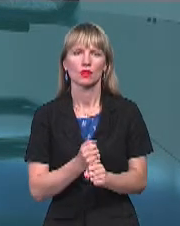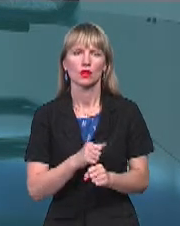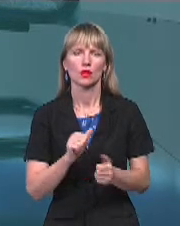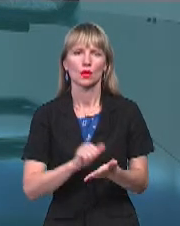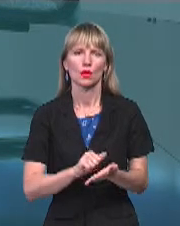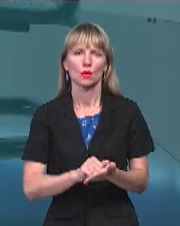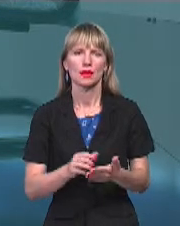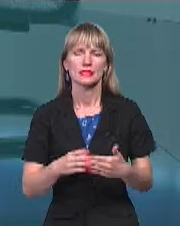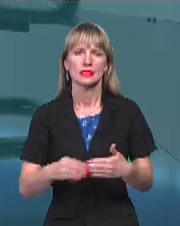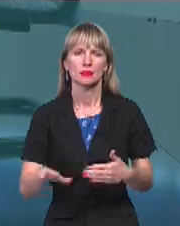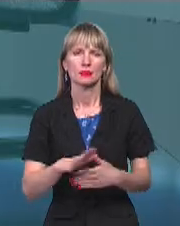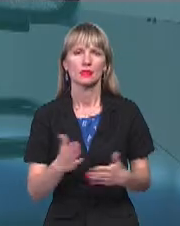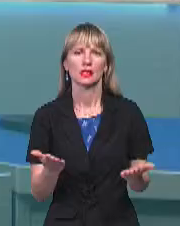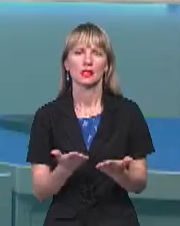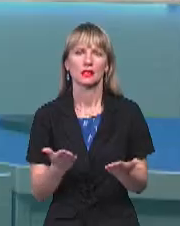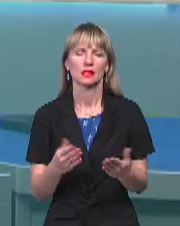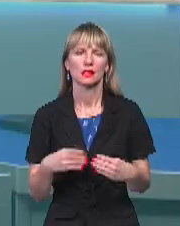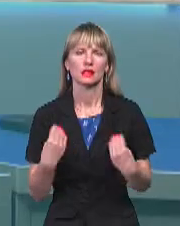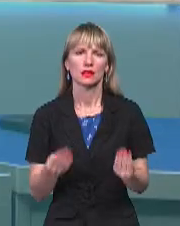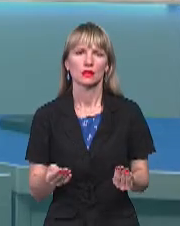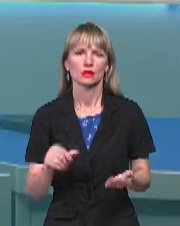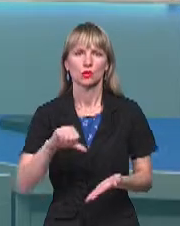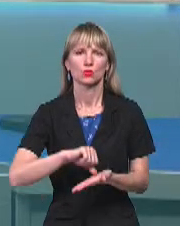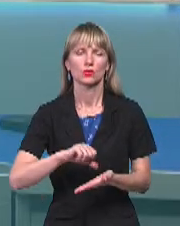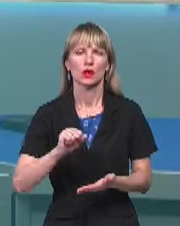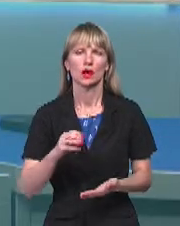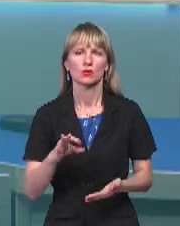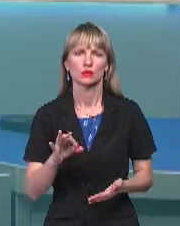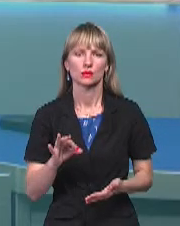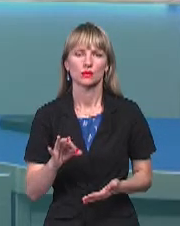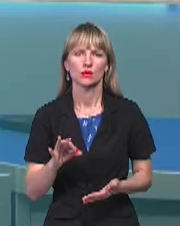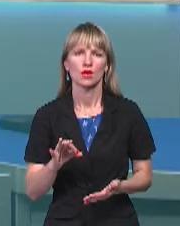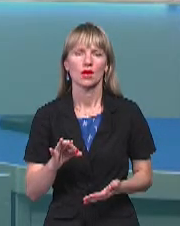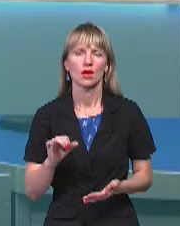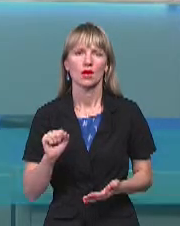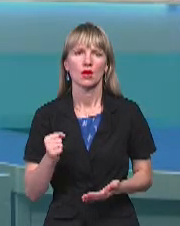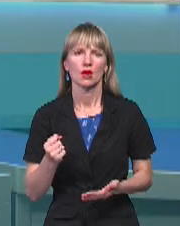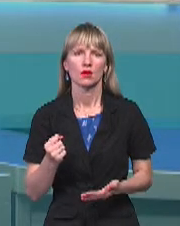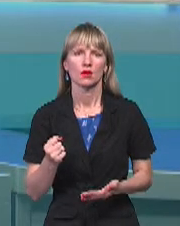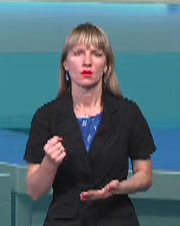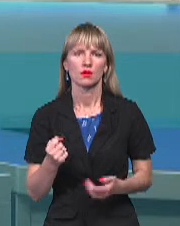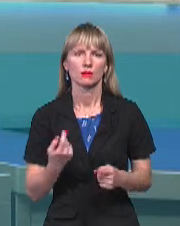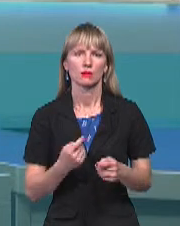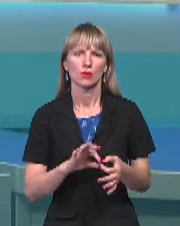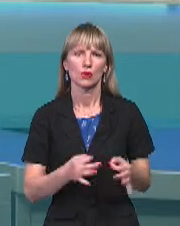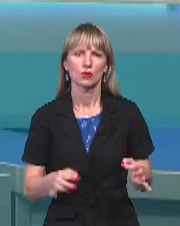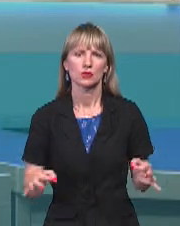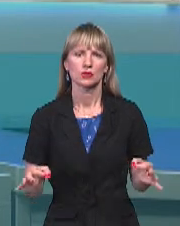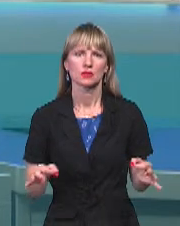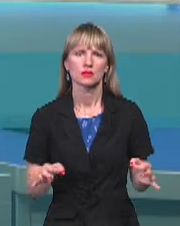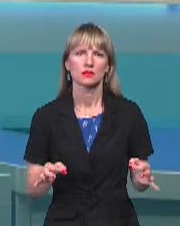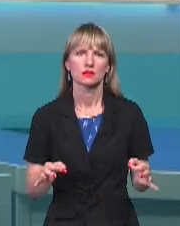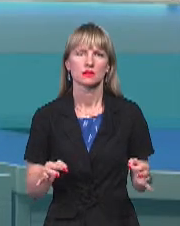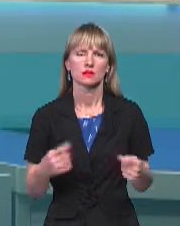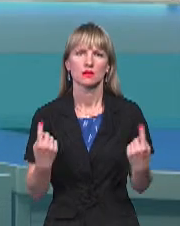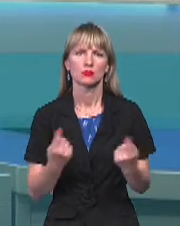ділянок, які надаються учасникам АТО. Процес,